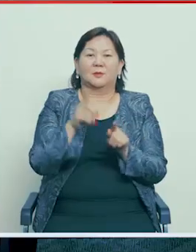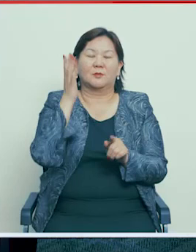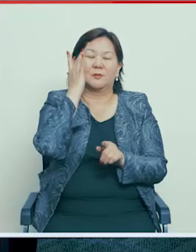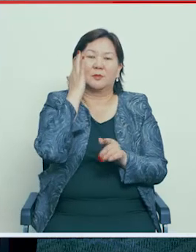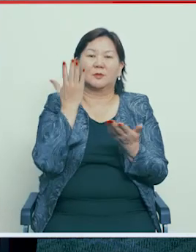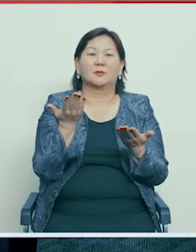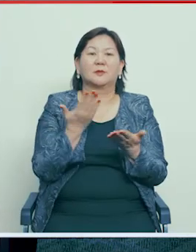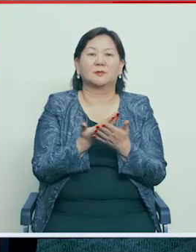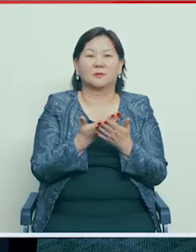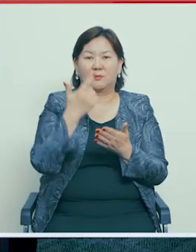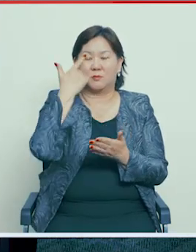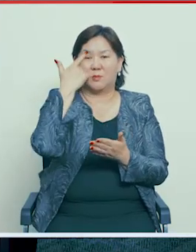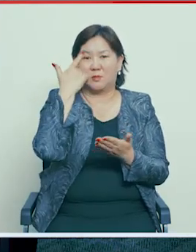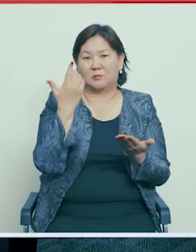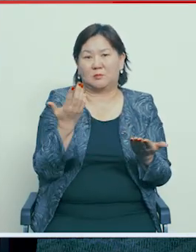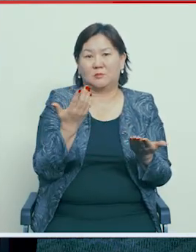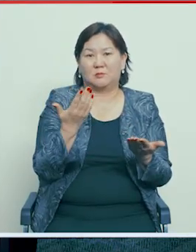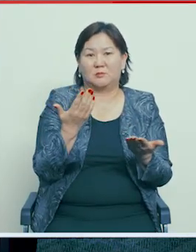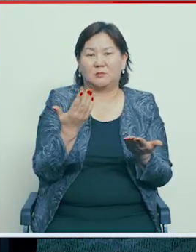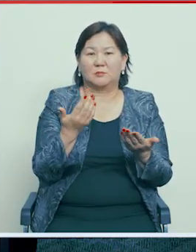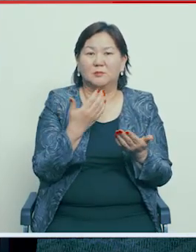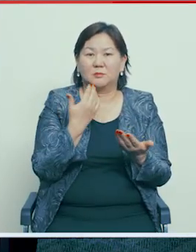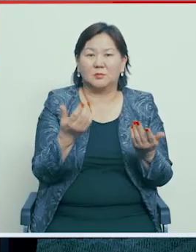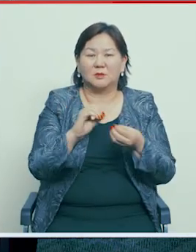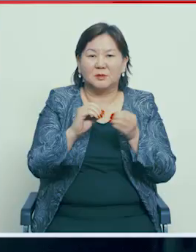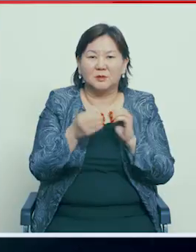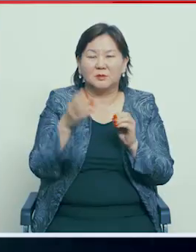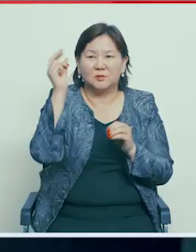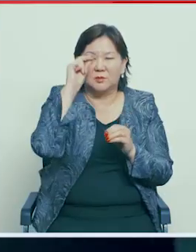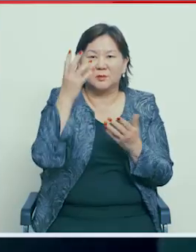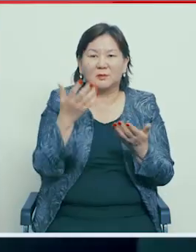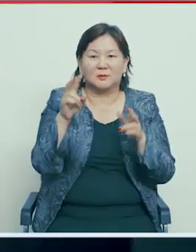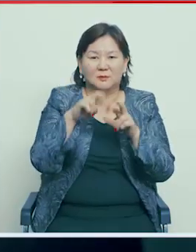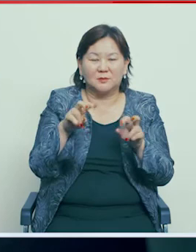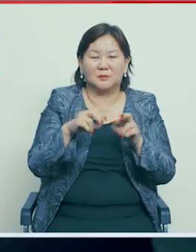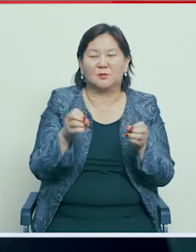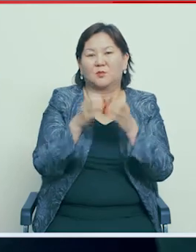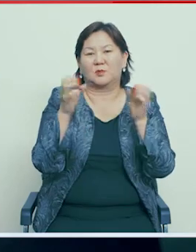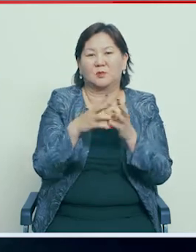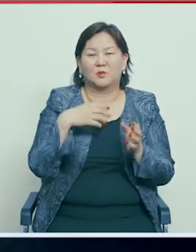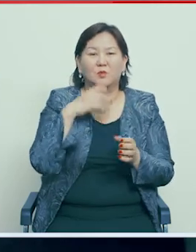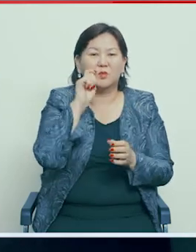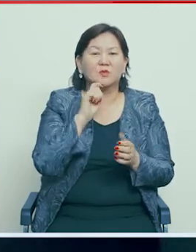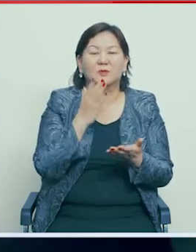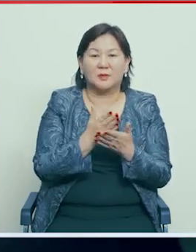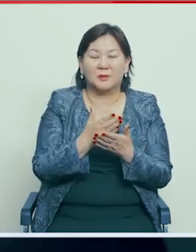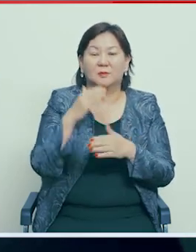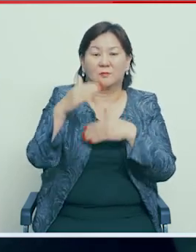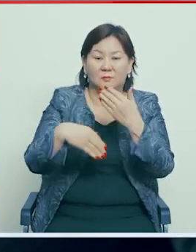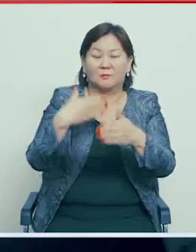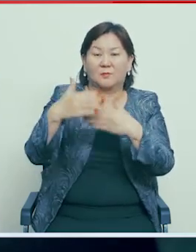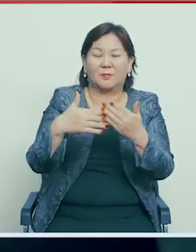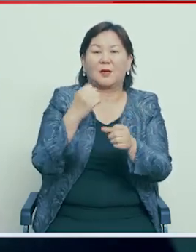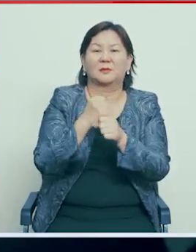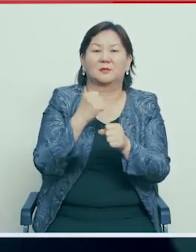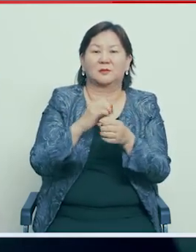явуулж ирдэг. Монголд бол энээс суралцаасаа энийг одоо бий болгоосоо гэж аги хүсэж байгаа байхгүй. Тэгэх юм бол дараа дараагийн